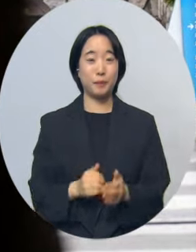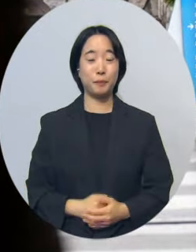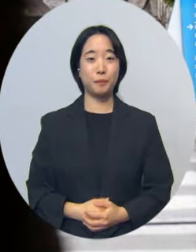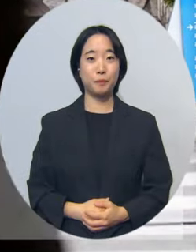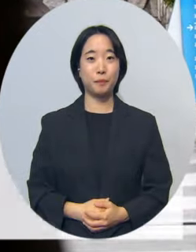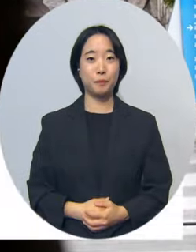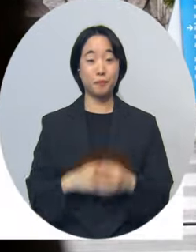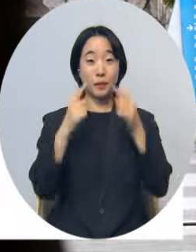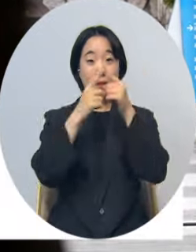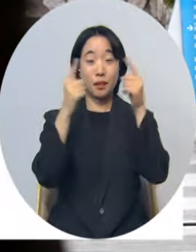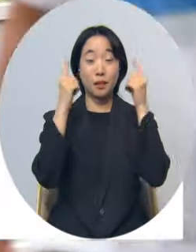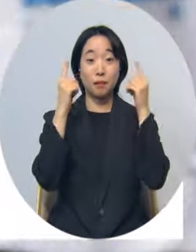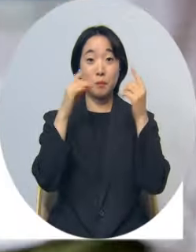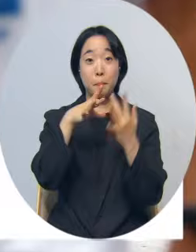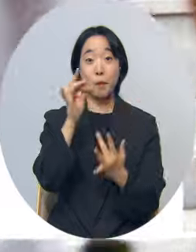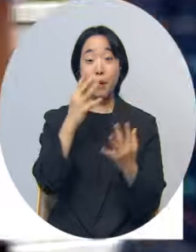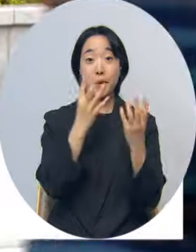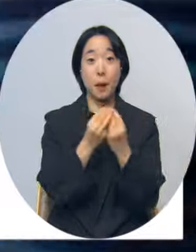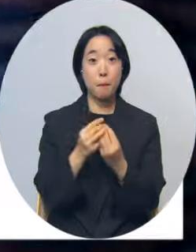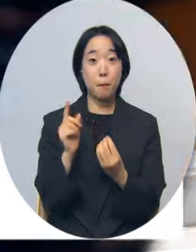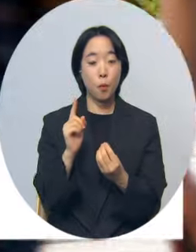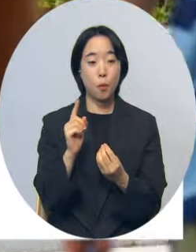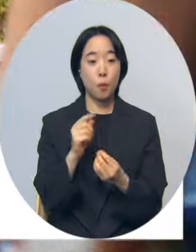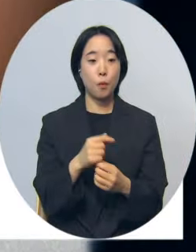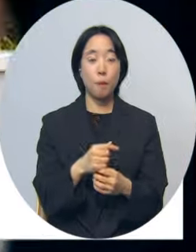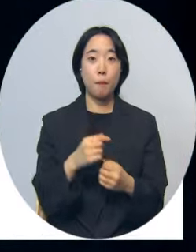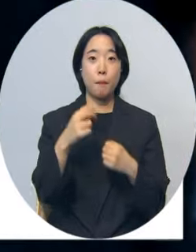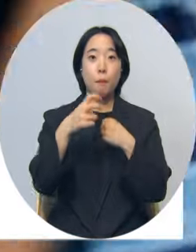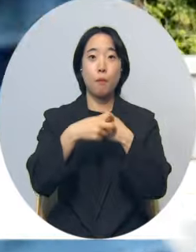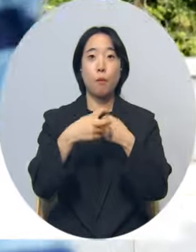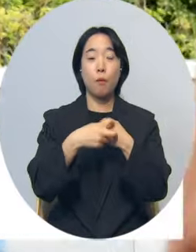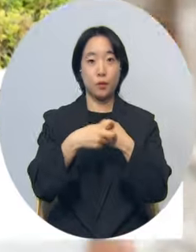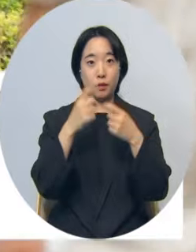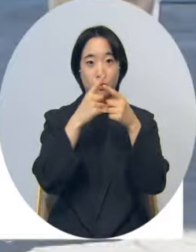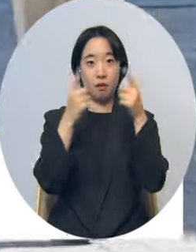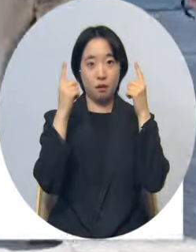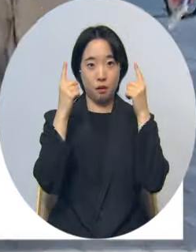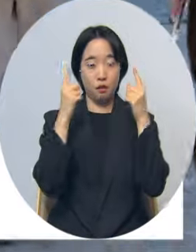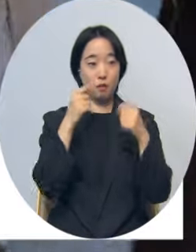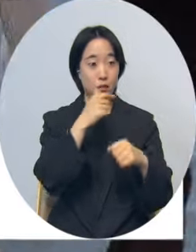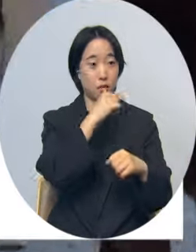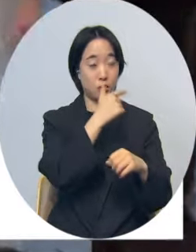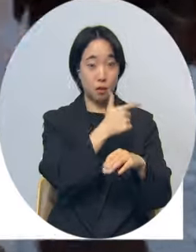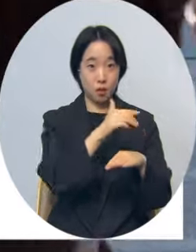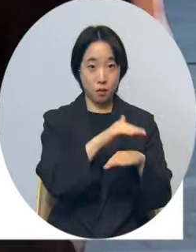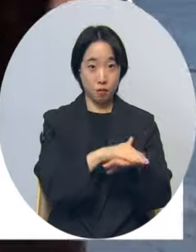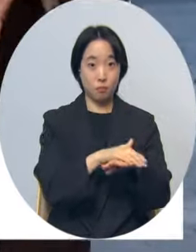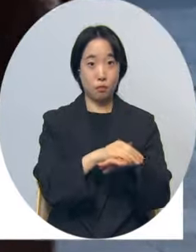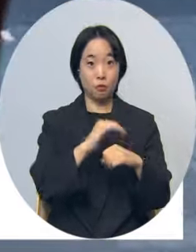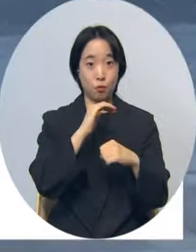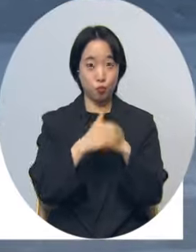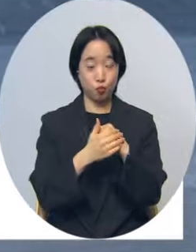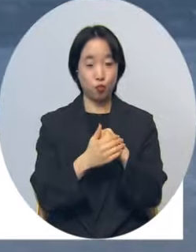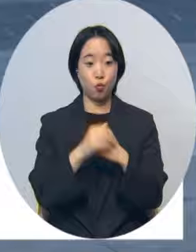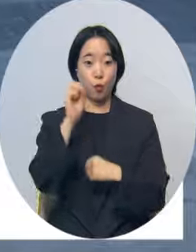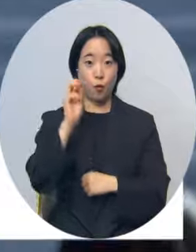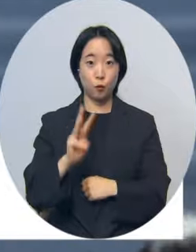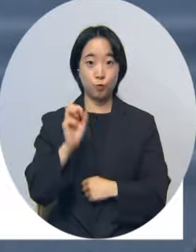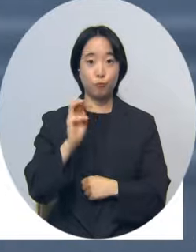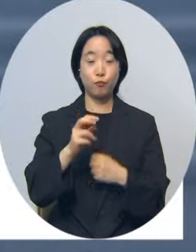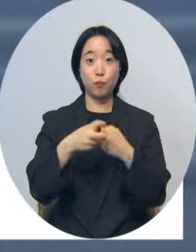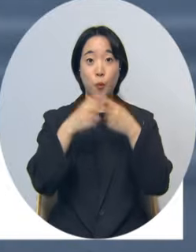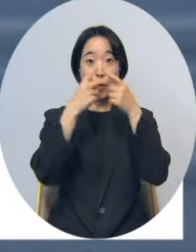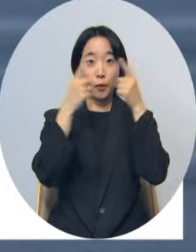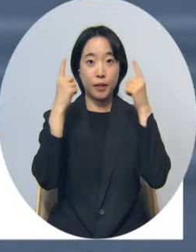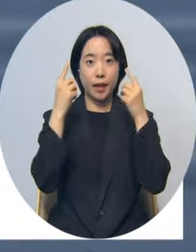학교별 사례를 보면 대구 보건대와 광주 보건대, 대전 보건대는 공동 사단법인을 설립해 보건의료 산업